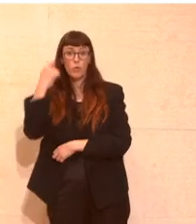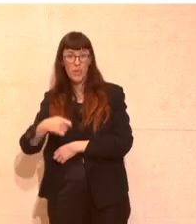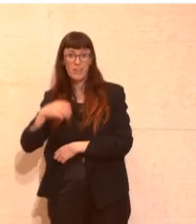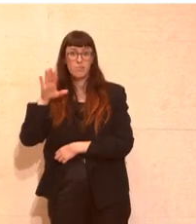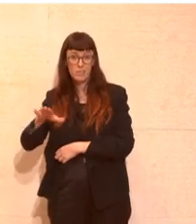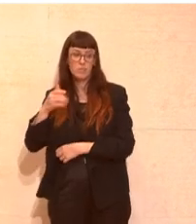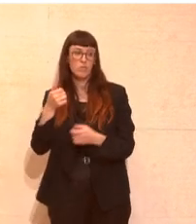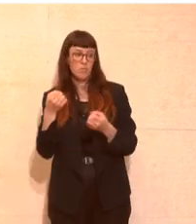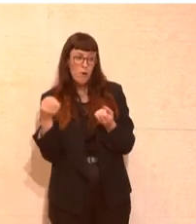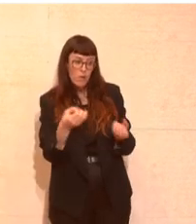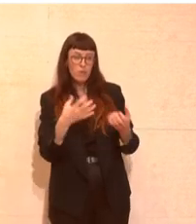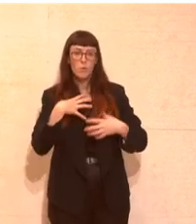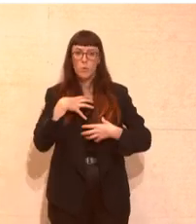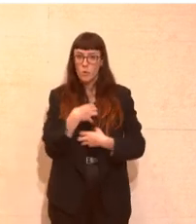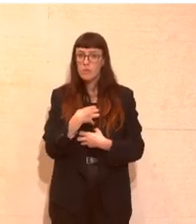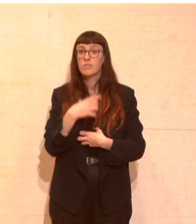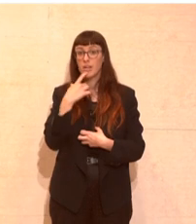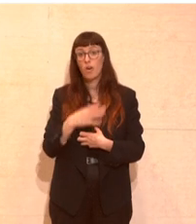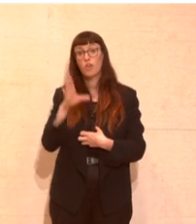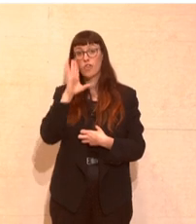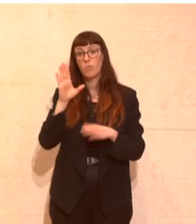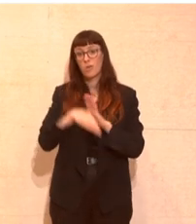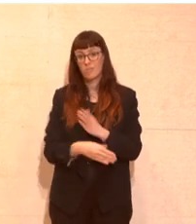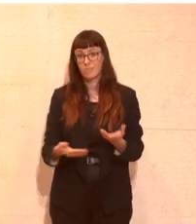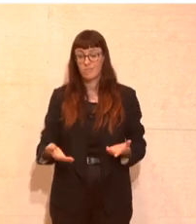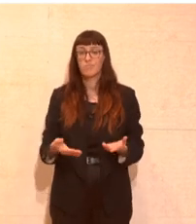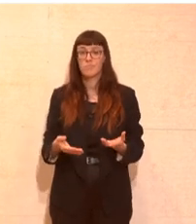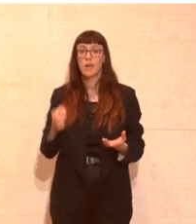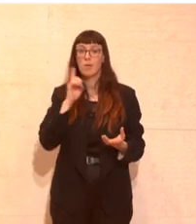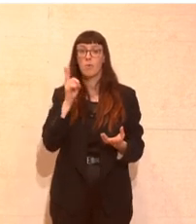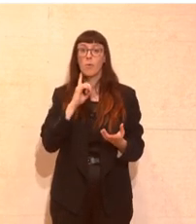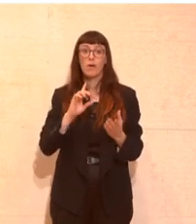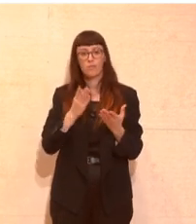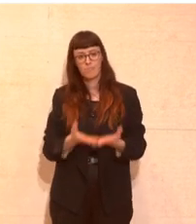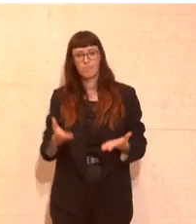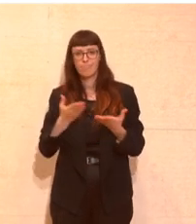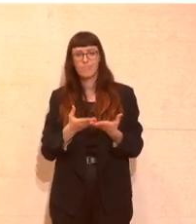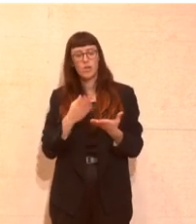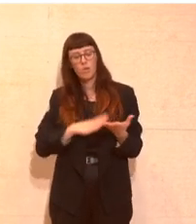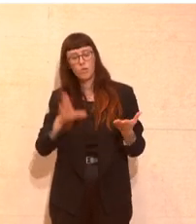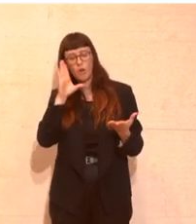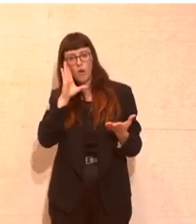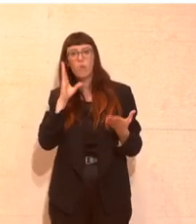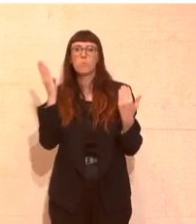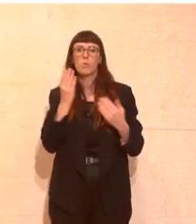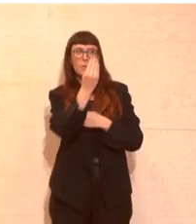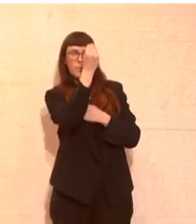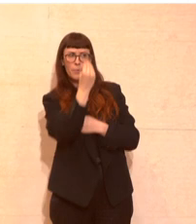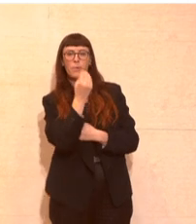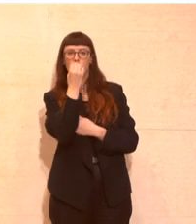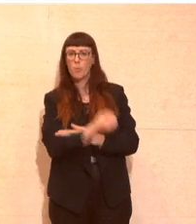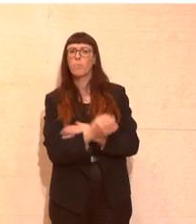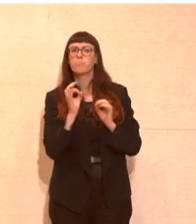pour dormir, il faut se sentir en sécurité. Et c'est très certainement pour ça que les proies dorment moins que les